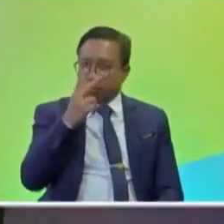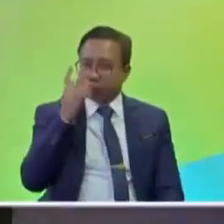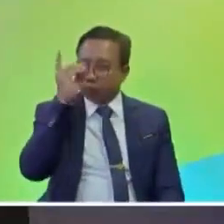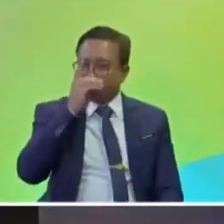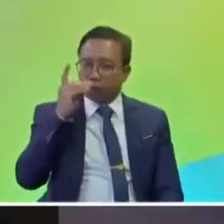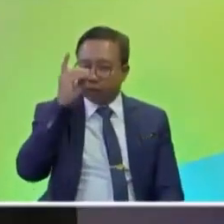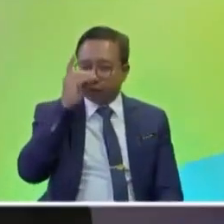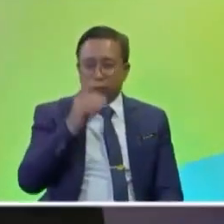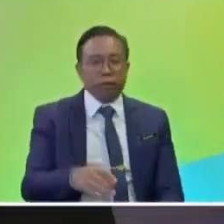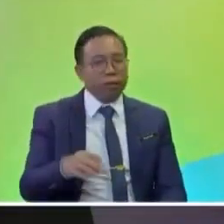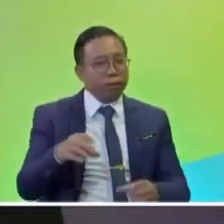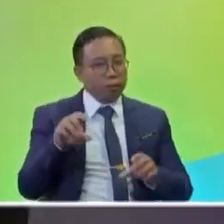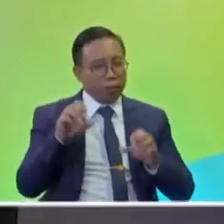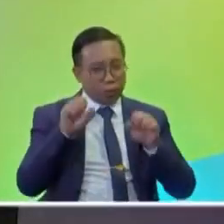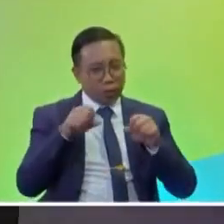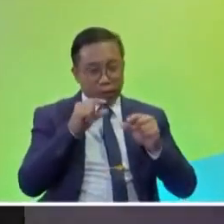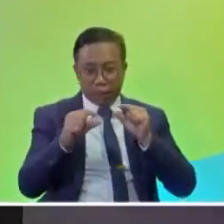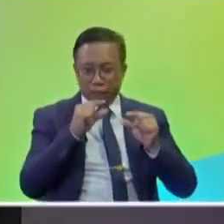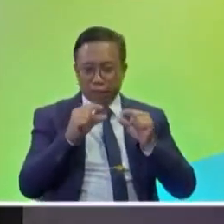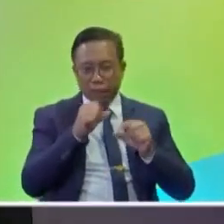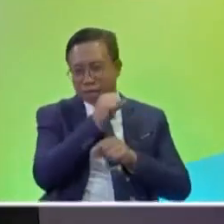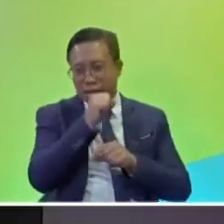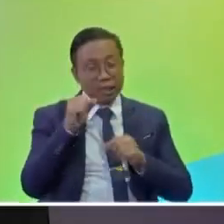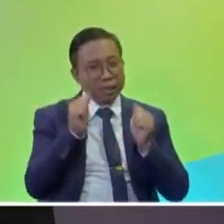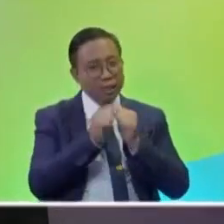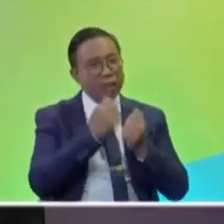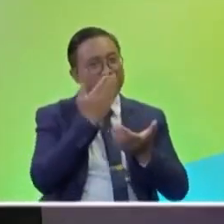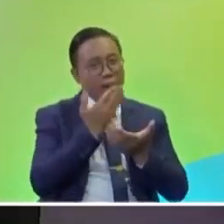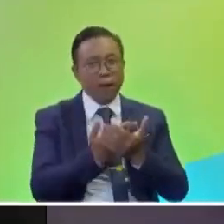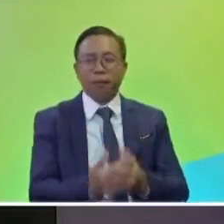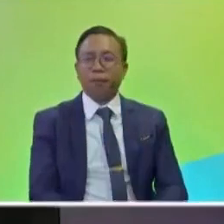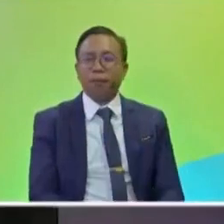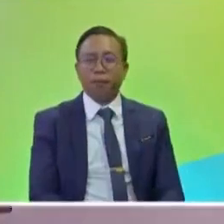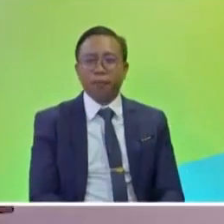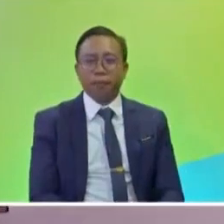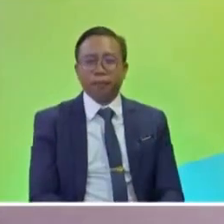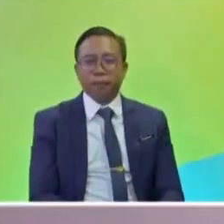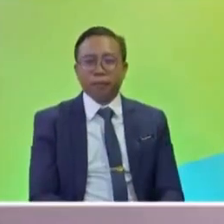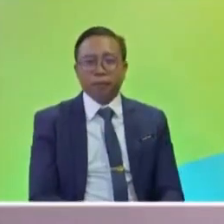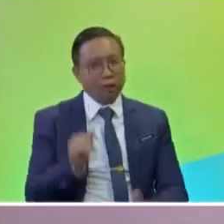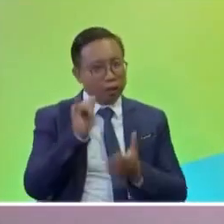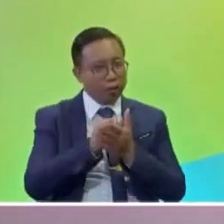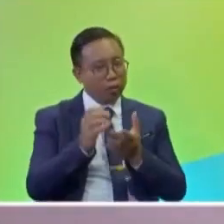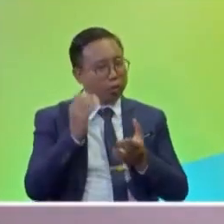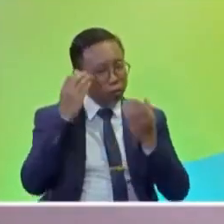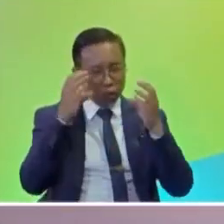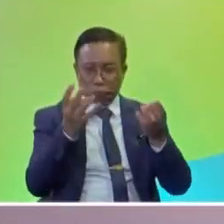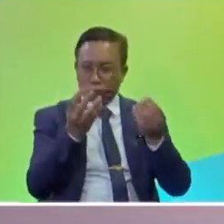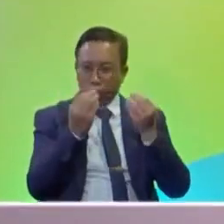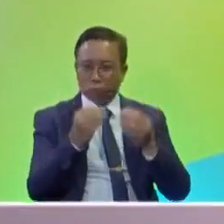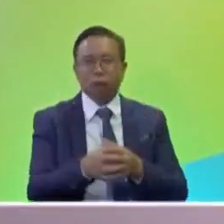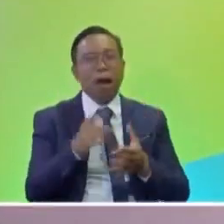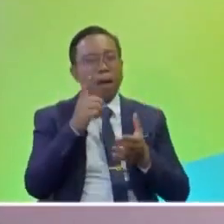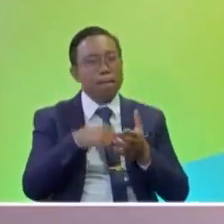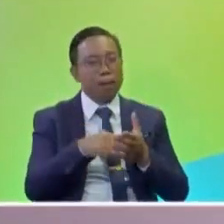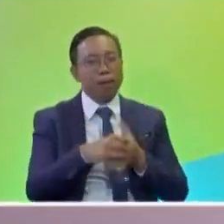Ya. Dia boleh bergerak menyanyi dengan baik. Macam itulah cikgu nak. Jadi, apa